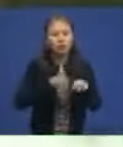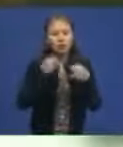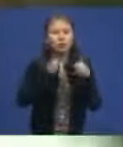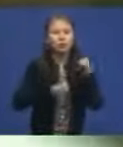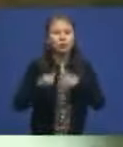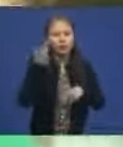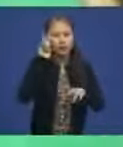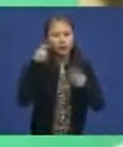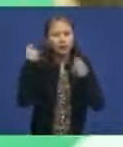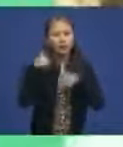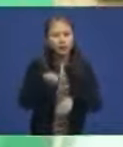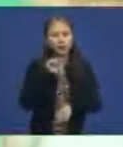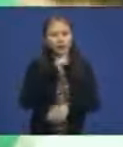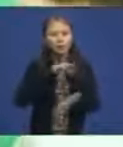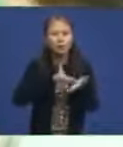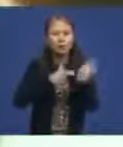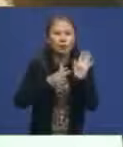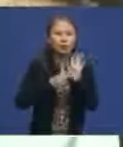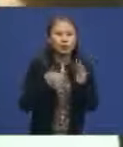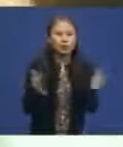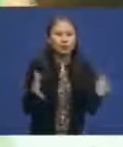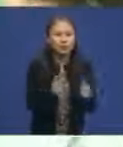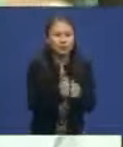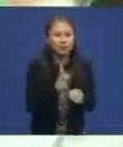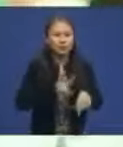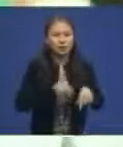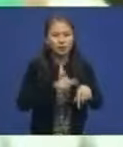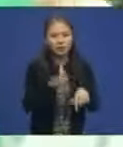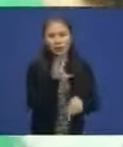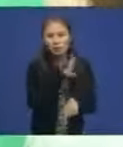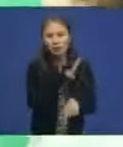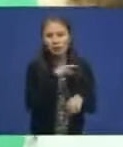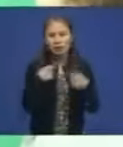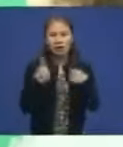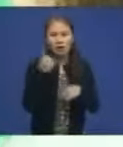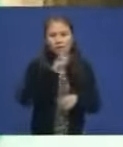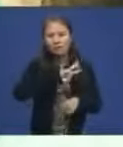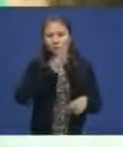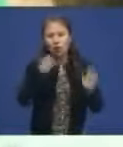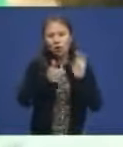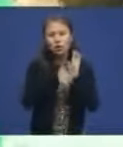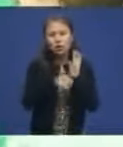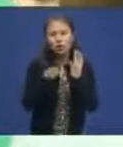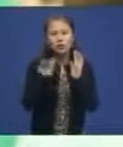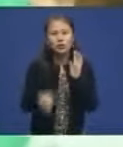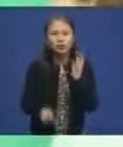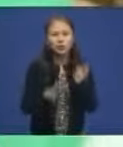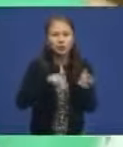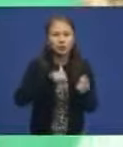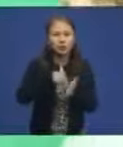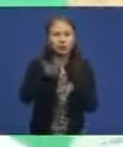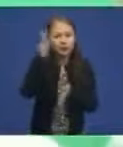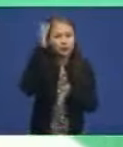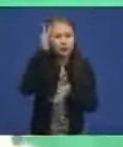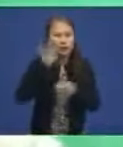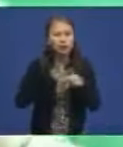арнайы жоспар құрып, баланы сатып жатқан жерлерінде ұстады. Саудаласа келе сәбиді 1 600 000 теңгеге бағалапты. Қазір қылмыстық іс